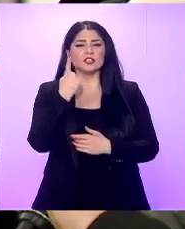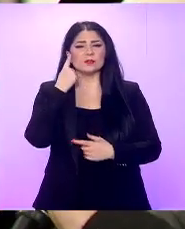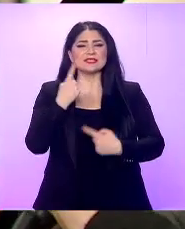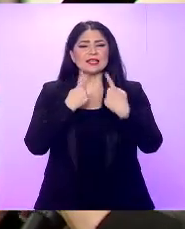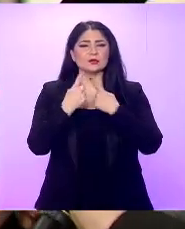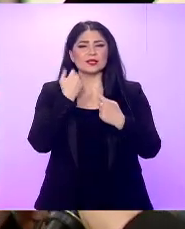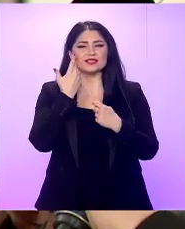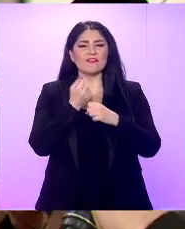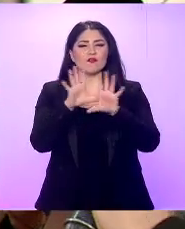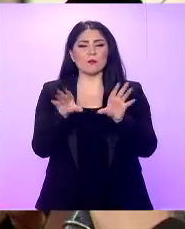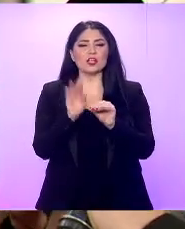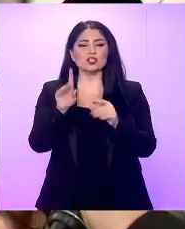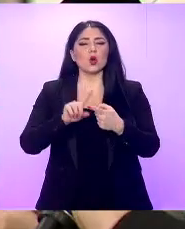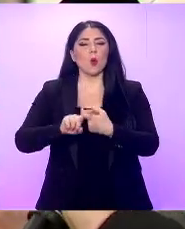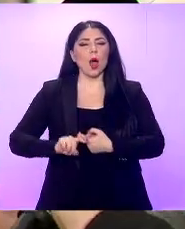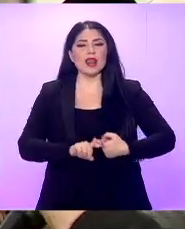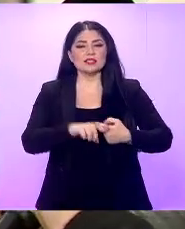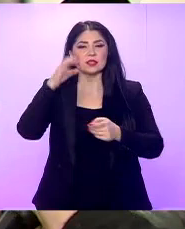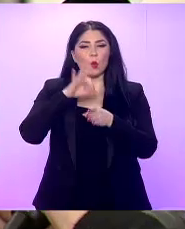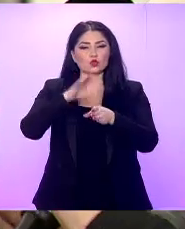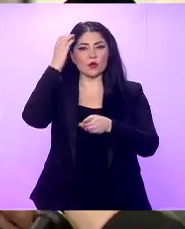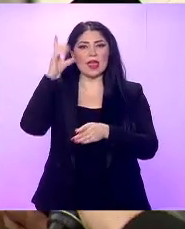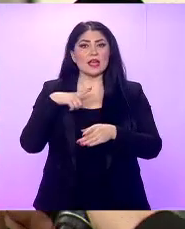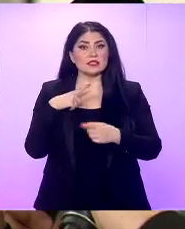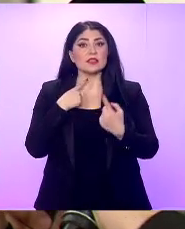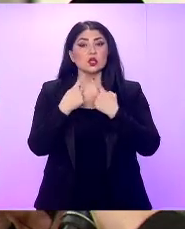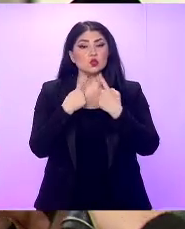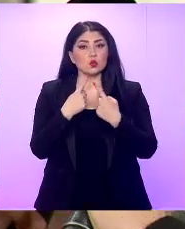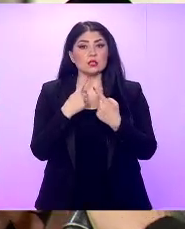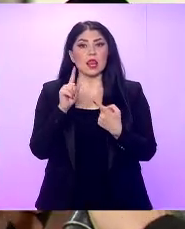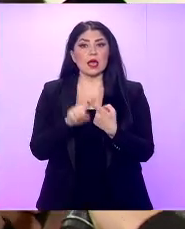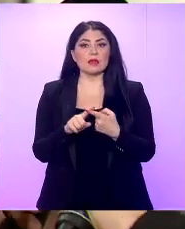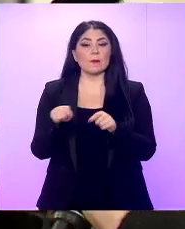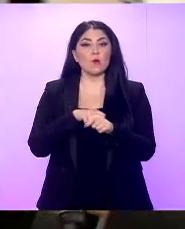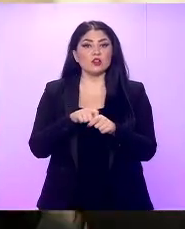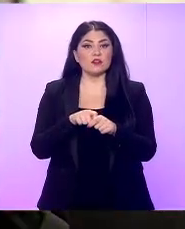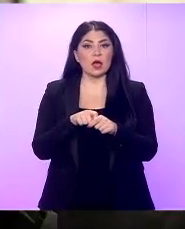discutat-o și la momentul în care s-a format această coaliție de guvernare. E loc de discuție în coaliție pe